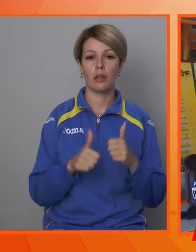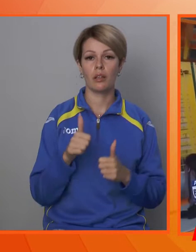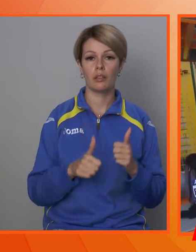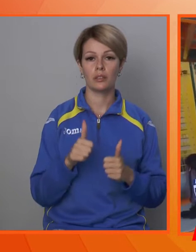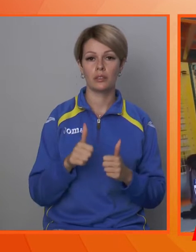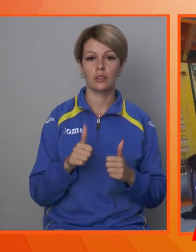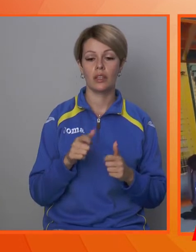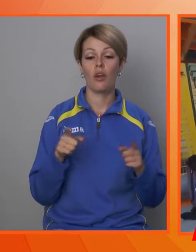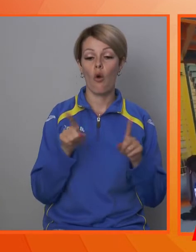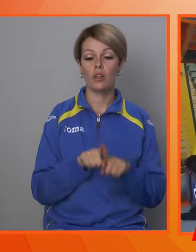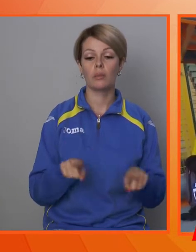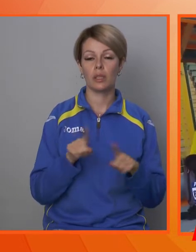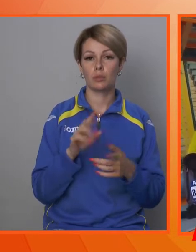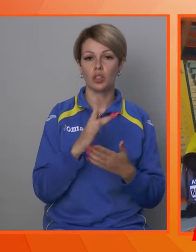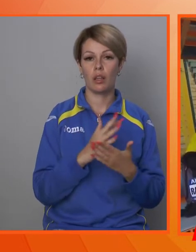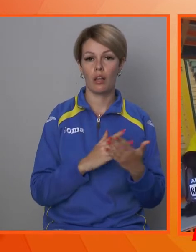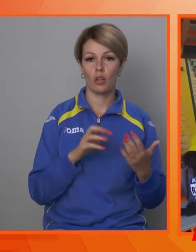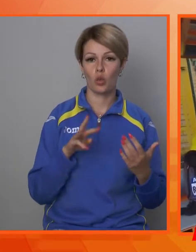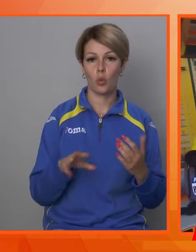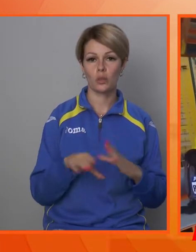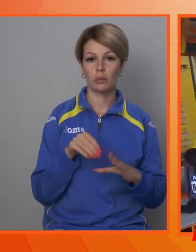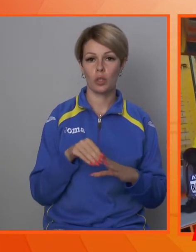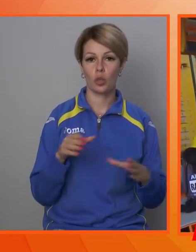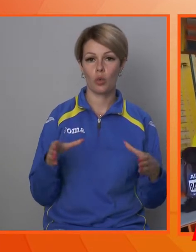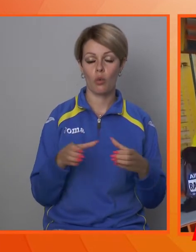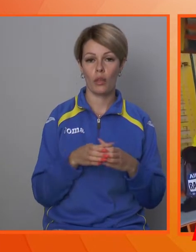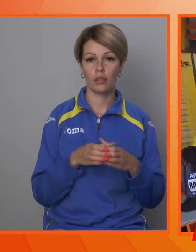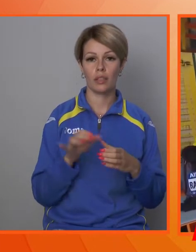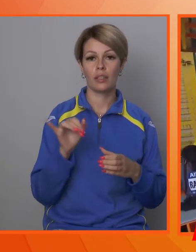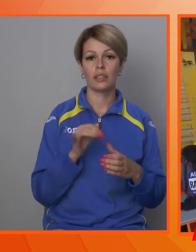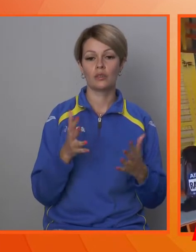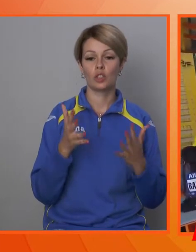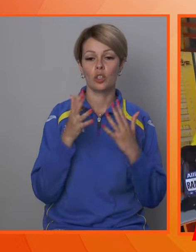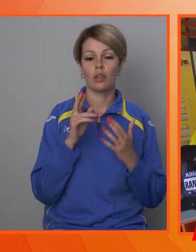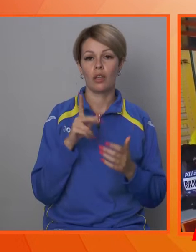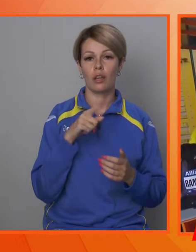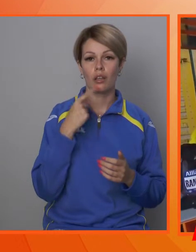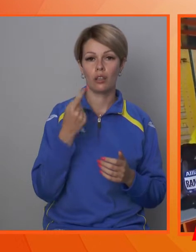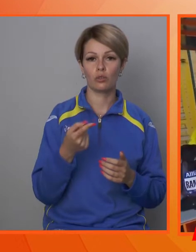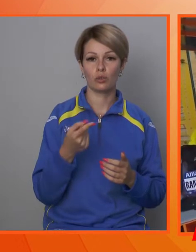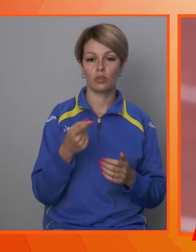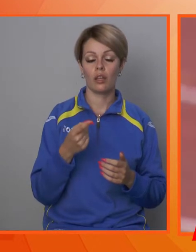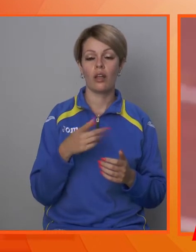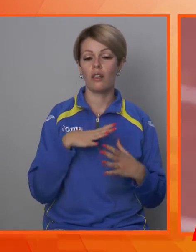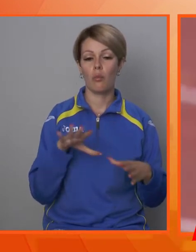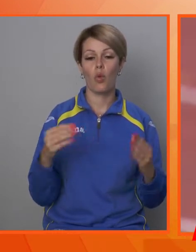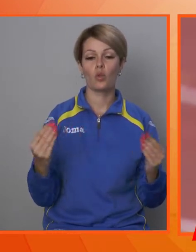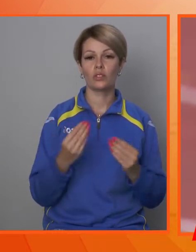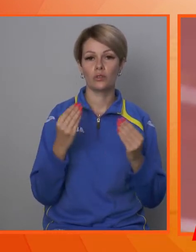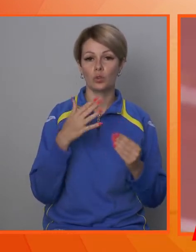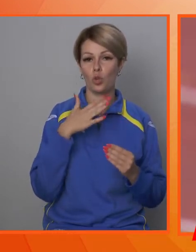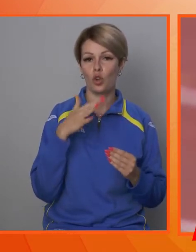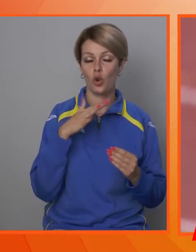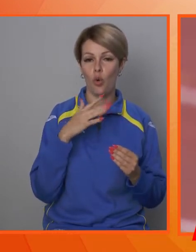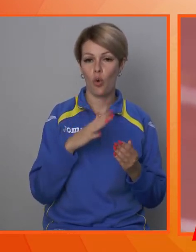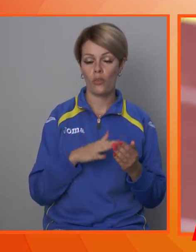спортсмени змагалися одним і тим же составом збірної команди. Ну і, звичайно, як ото кажуть, не було